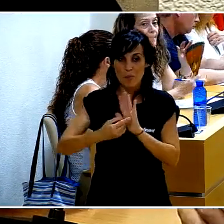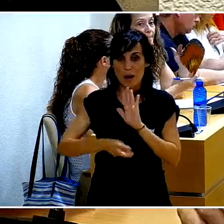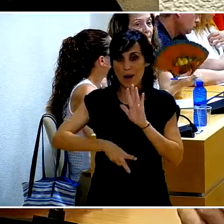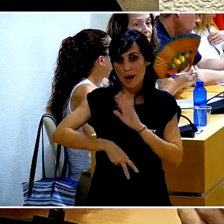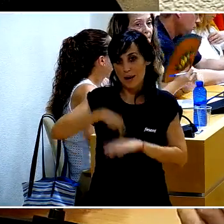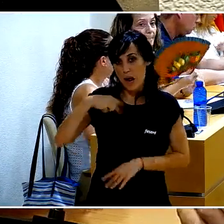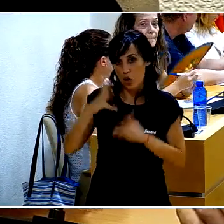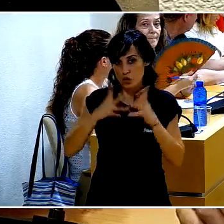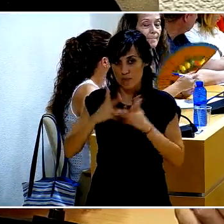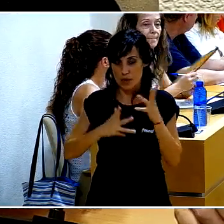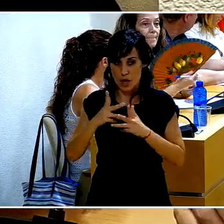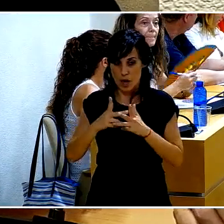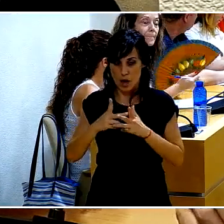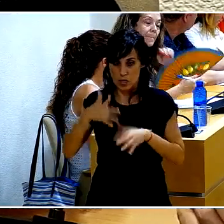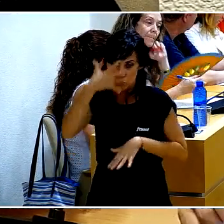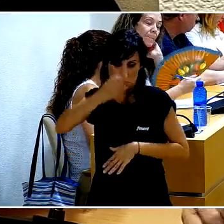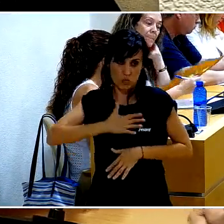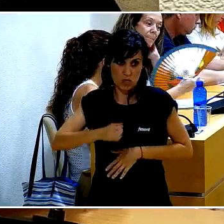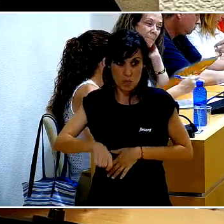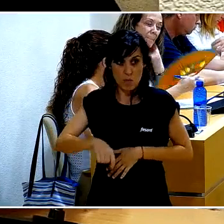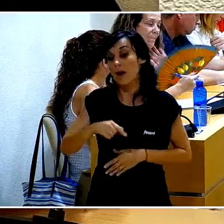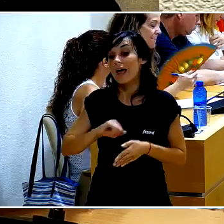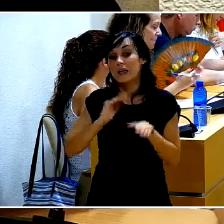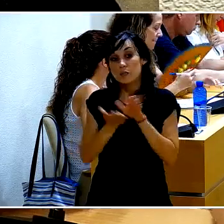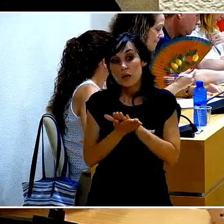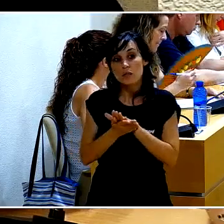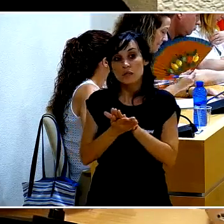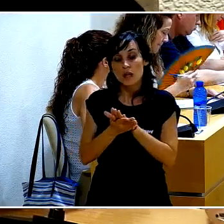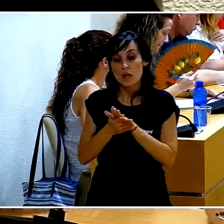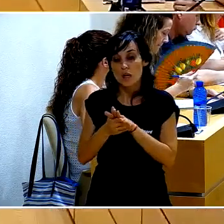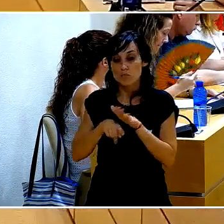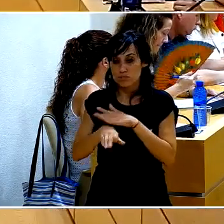Contabilidad Pública. Y segundo, seguir en el expediente el procedimiento y trámites legales.